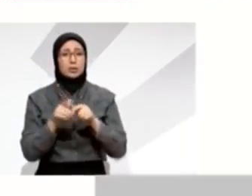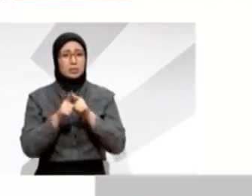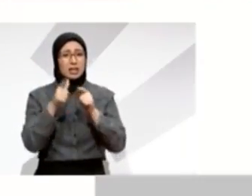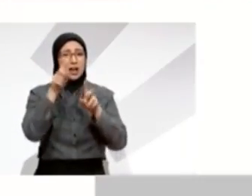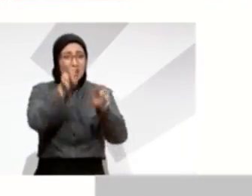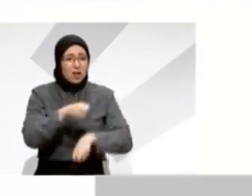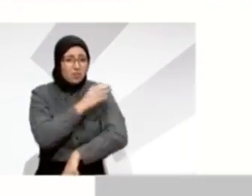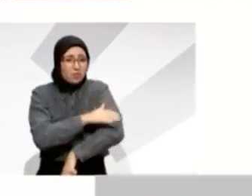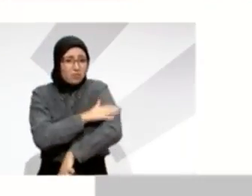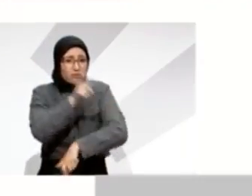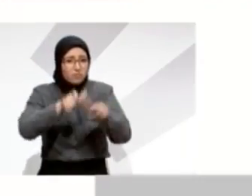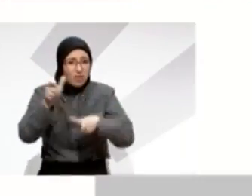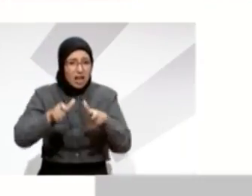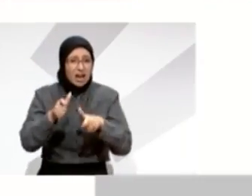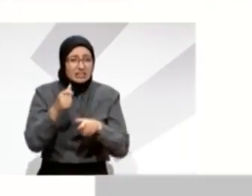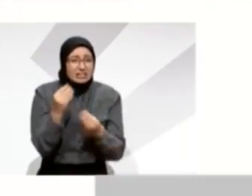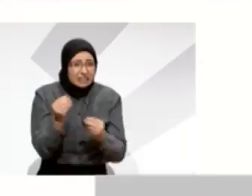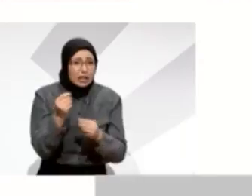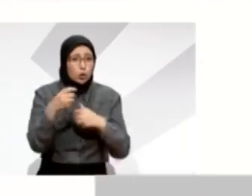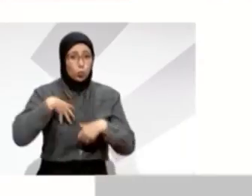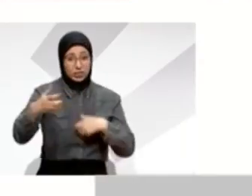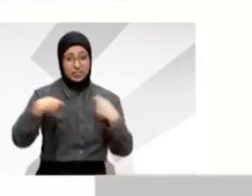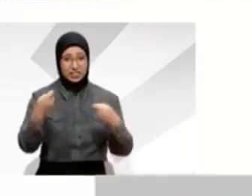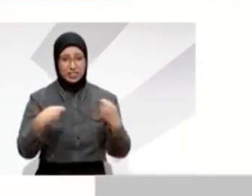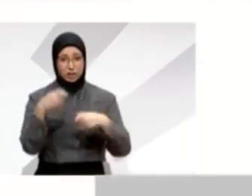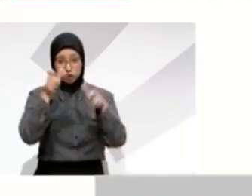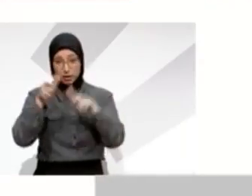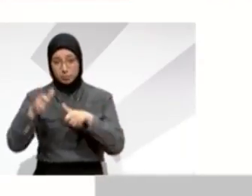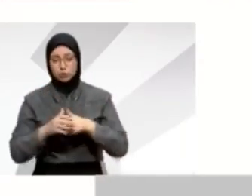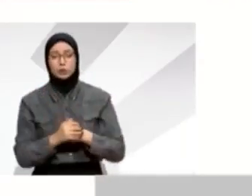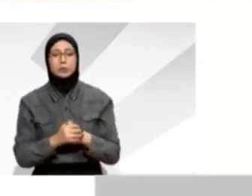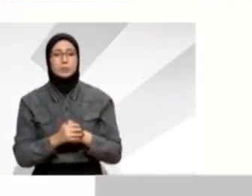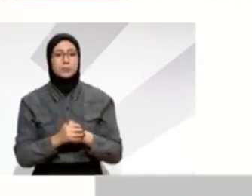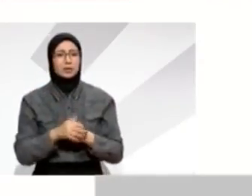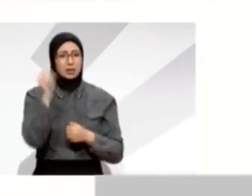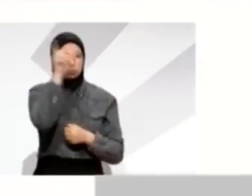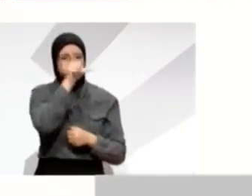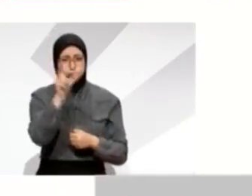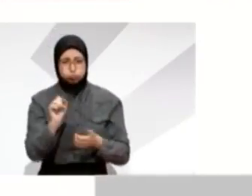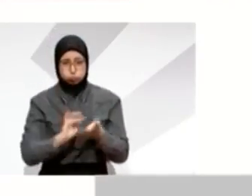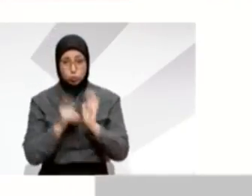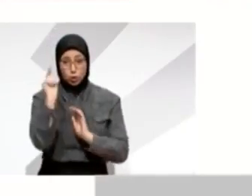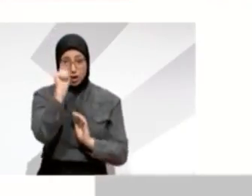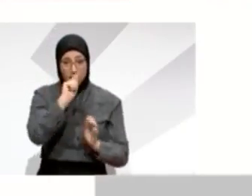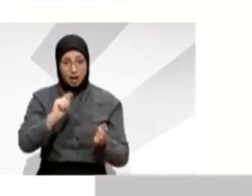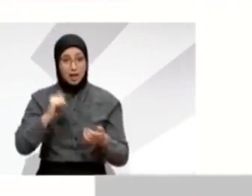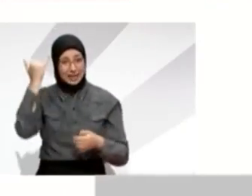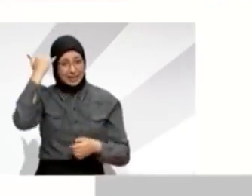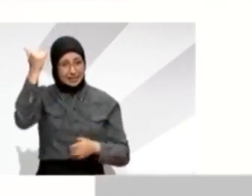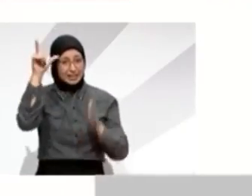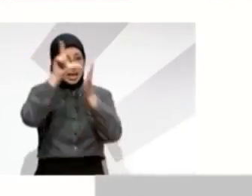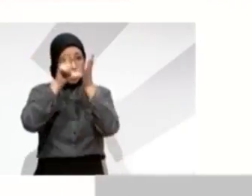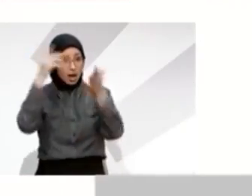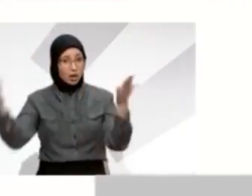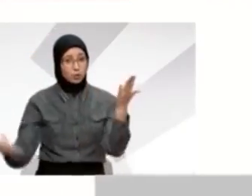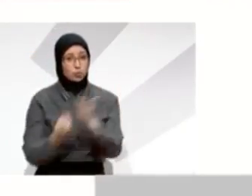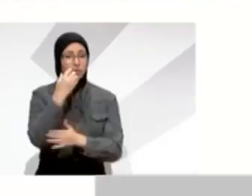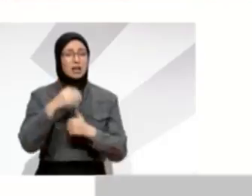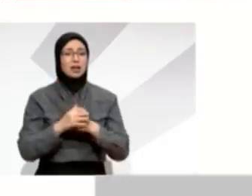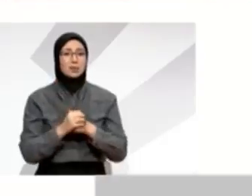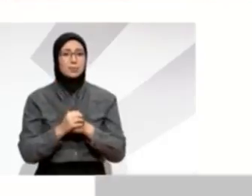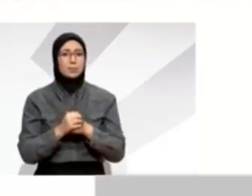الفلاحين والتجاره العمل على الصعيد الوطني من خلال اطلاق مبادرات تشريعيه لمراجعه